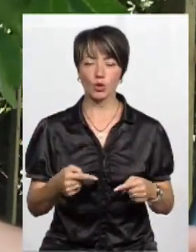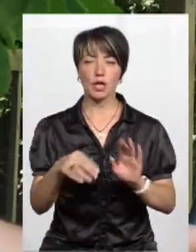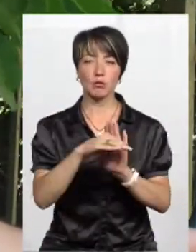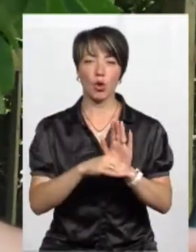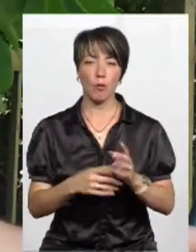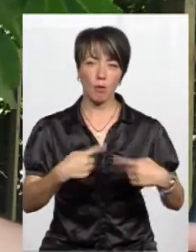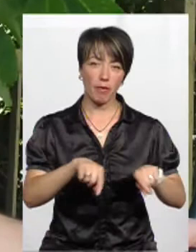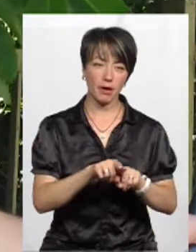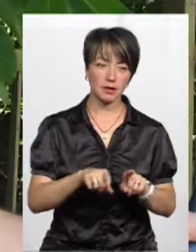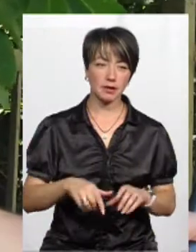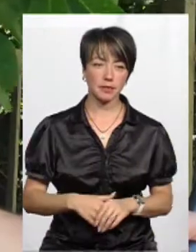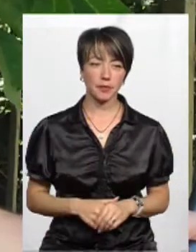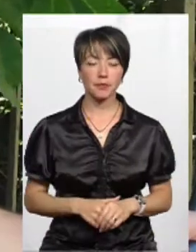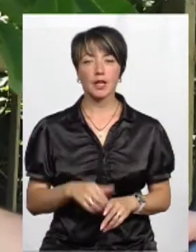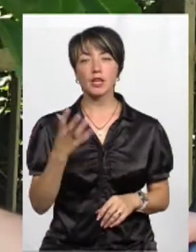програмою партії?